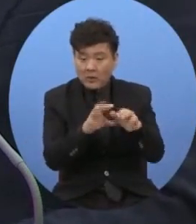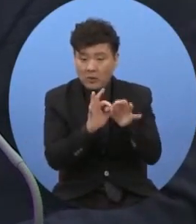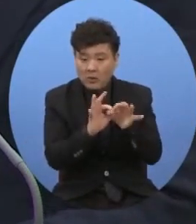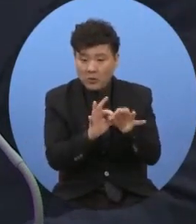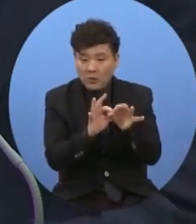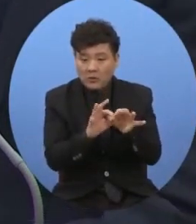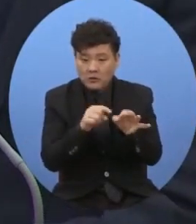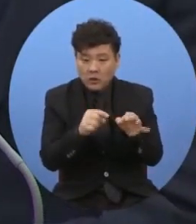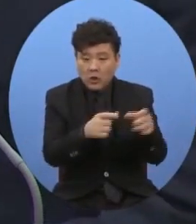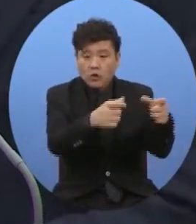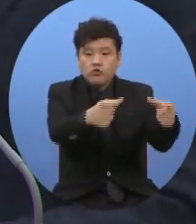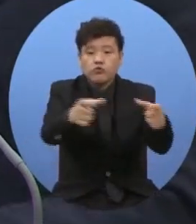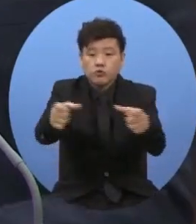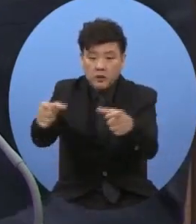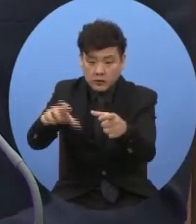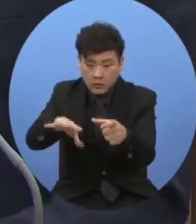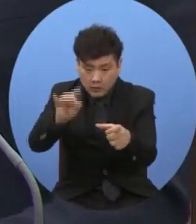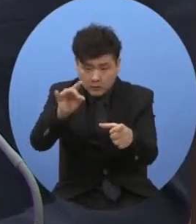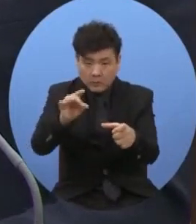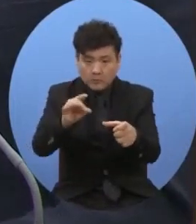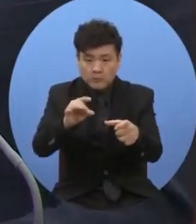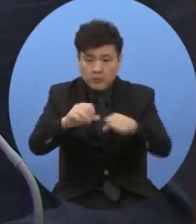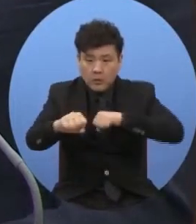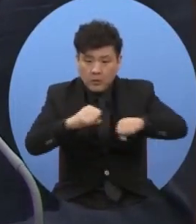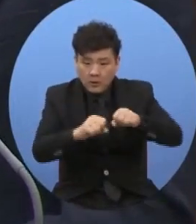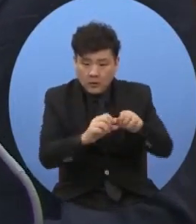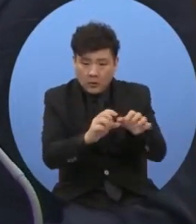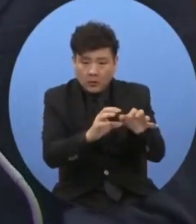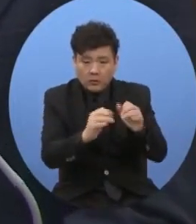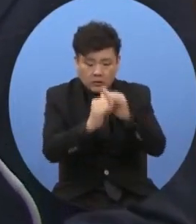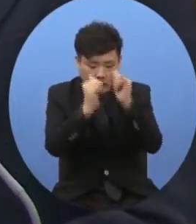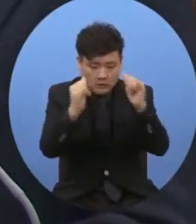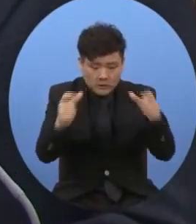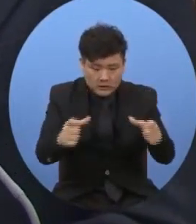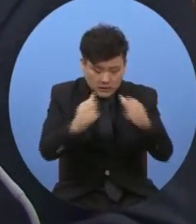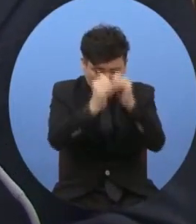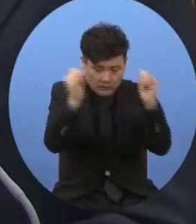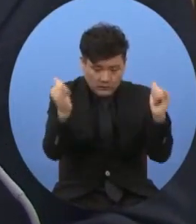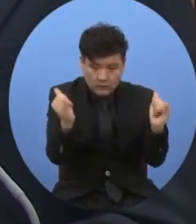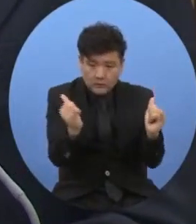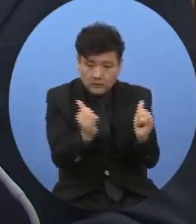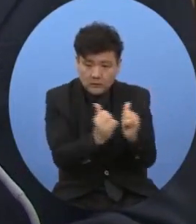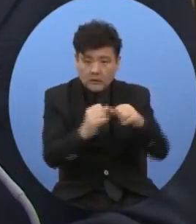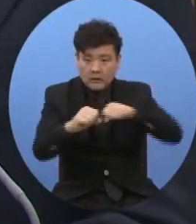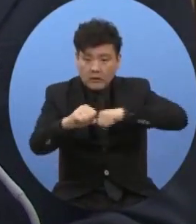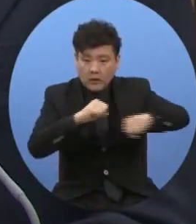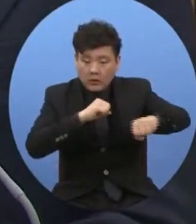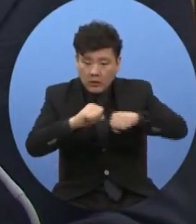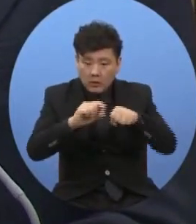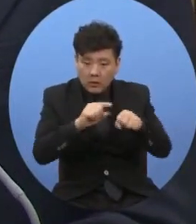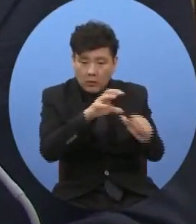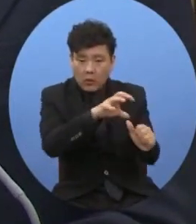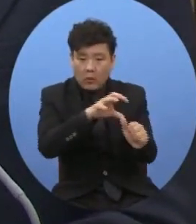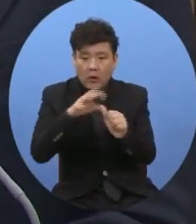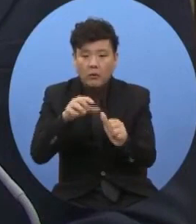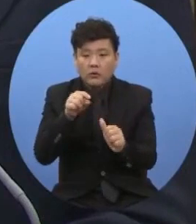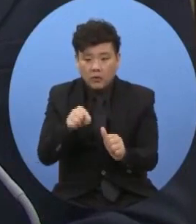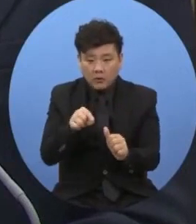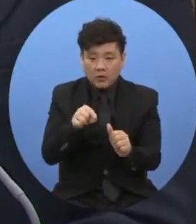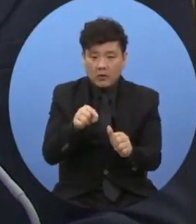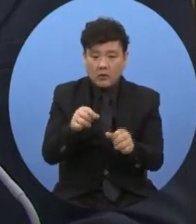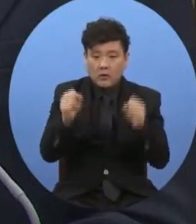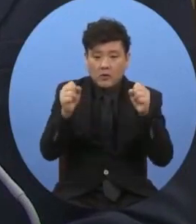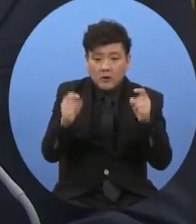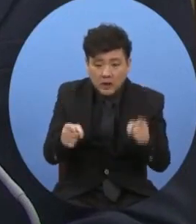그 자치구 차원에서 이루어지는 여러 가지 지역 사회에서의 활동을 자연스럽게 활용을 해서 그런 기회를 미혼